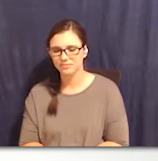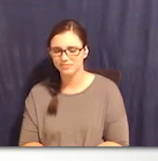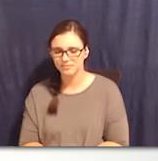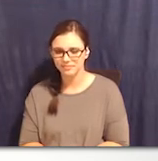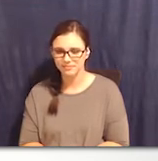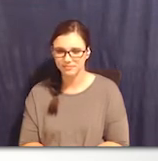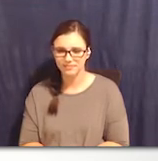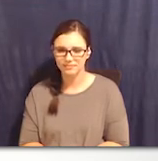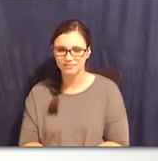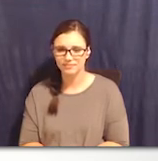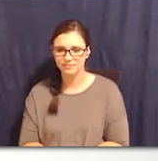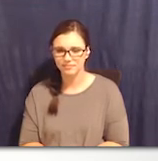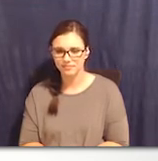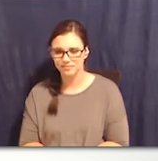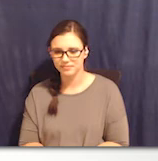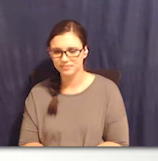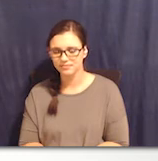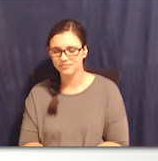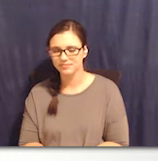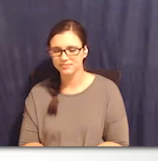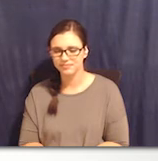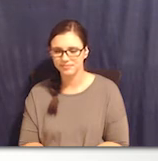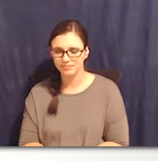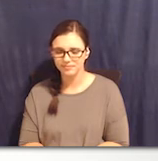le mener vers d'autres